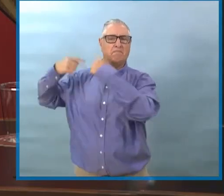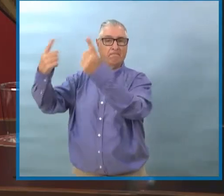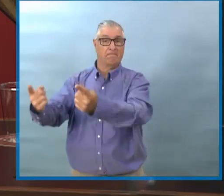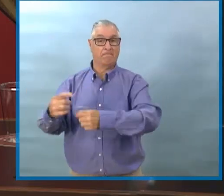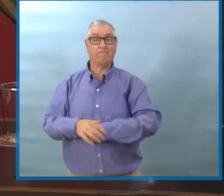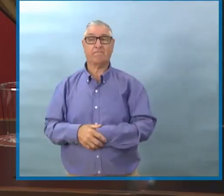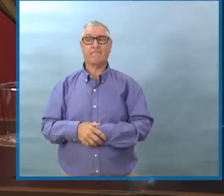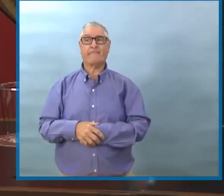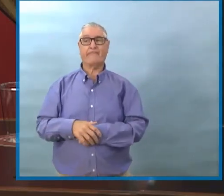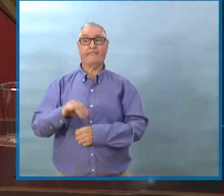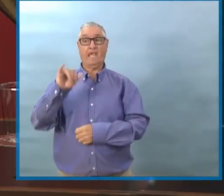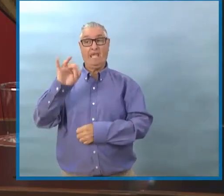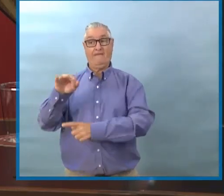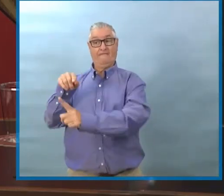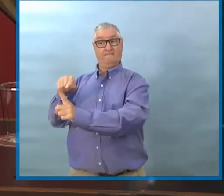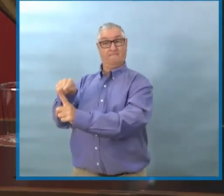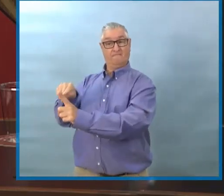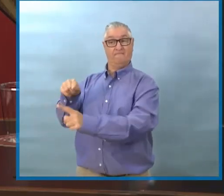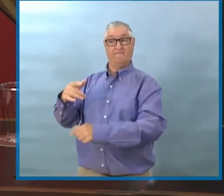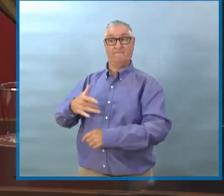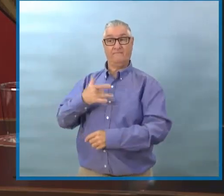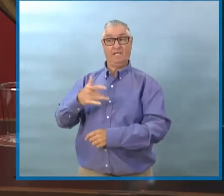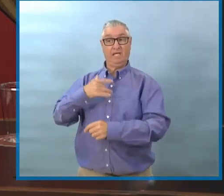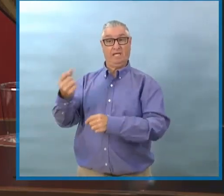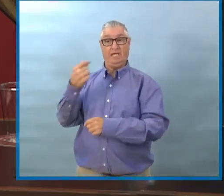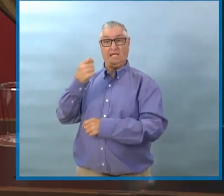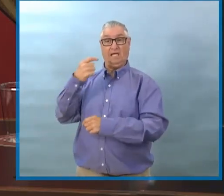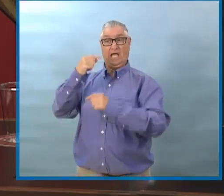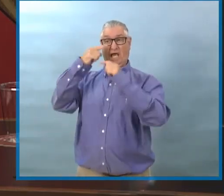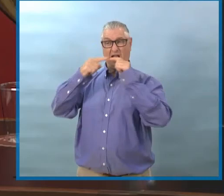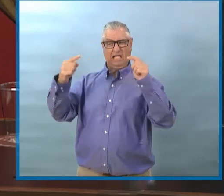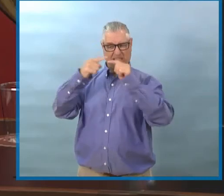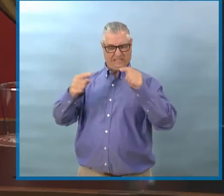message est quand même le même. Si vous n'êtes pas sûr, restez chez vous, allez vous faire tester.